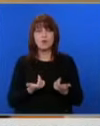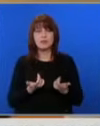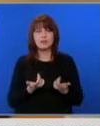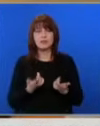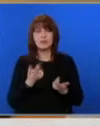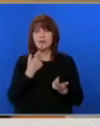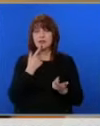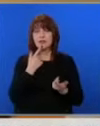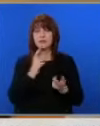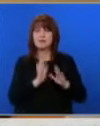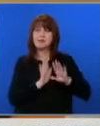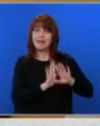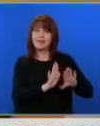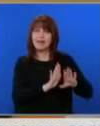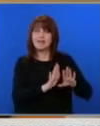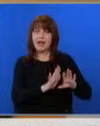да бъдем тяхните рабы.